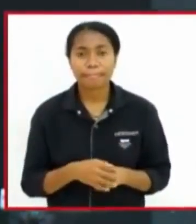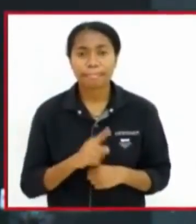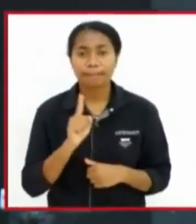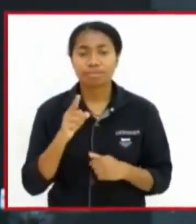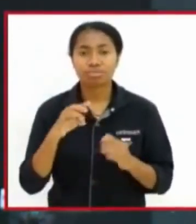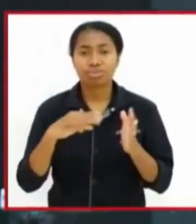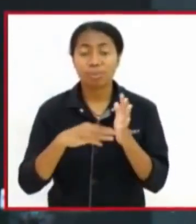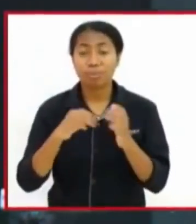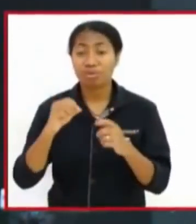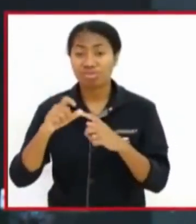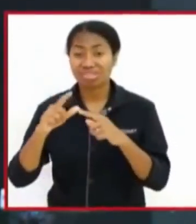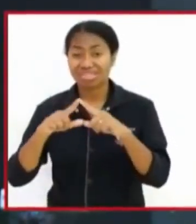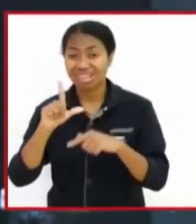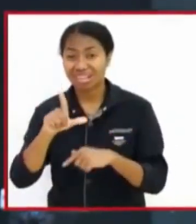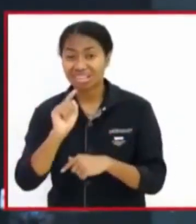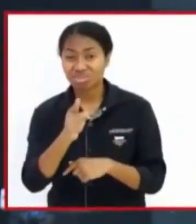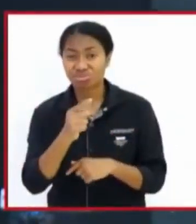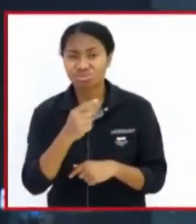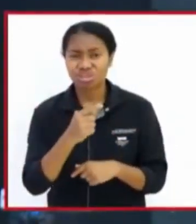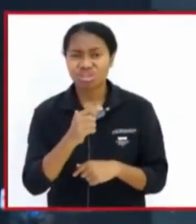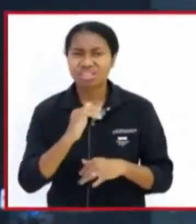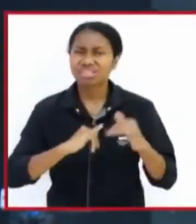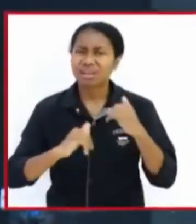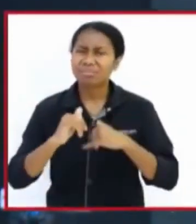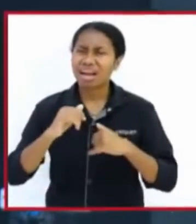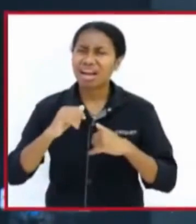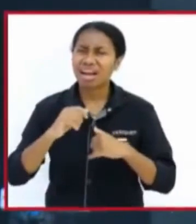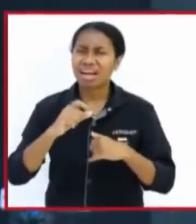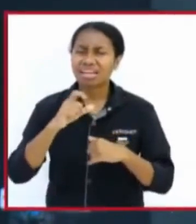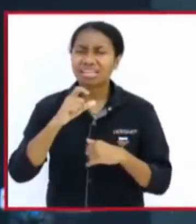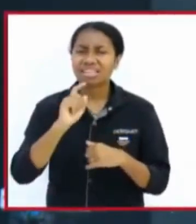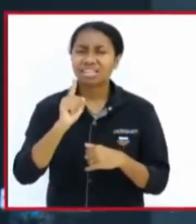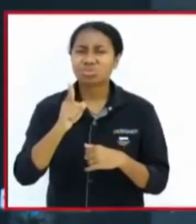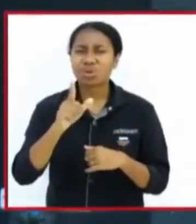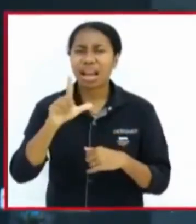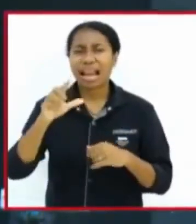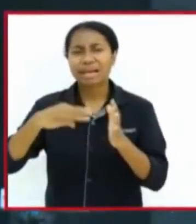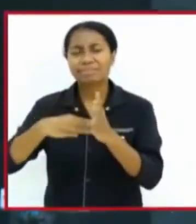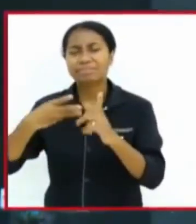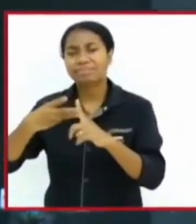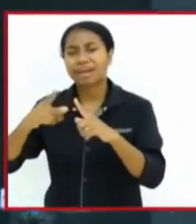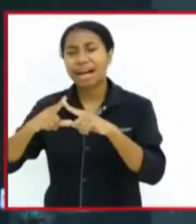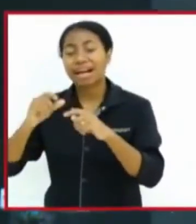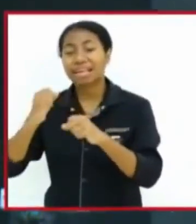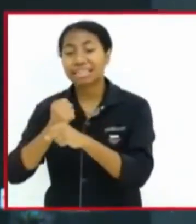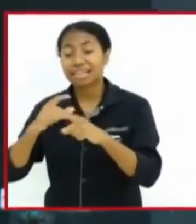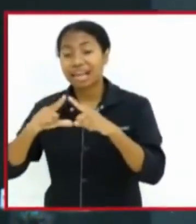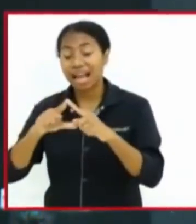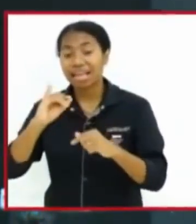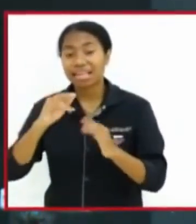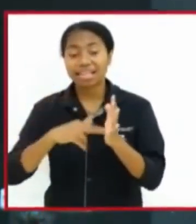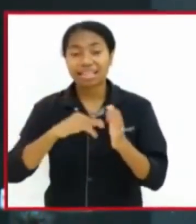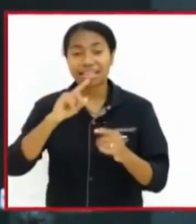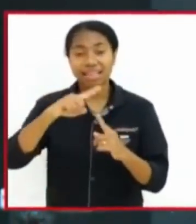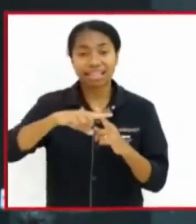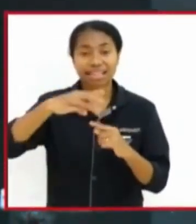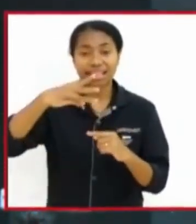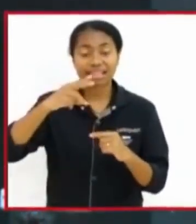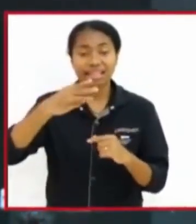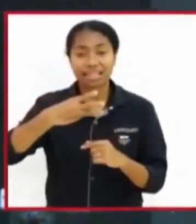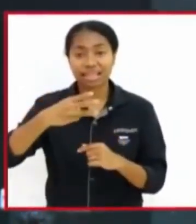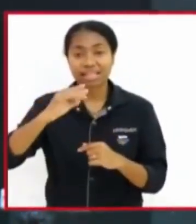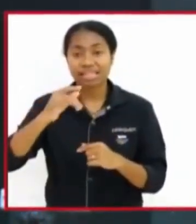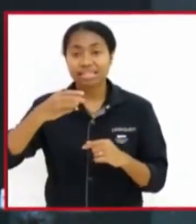nya Israel lembaga intelijennya Israel itu sudah tahu